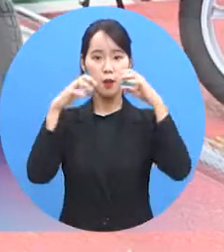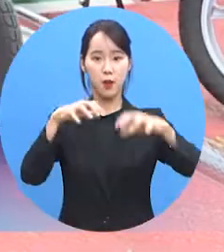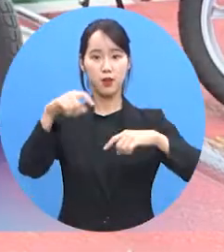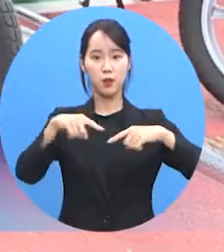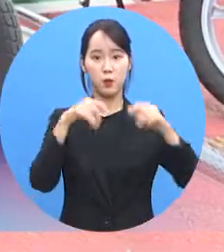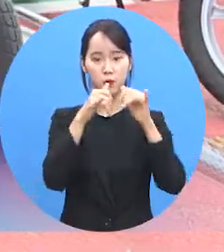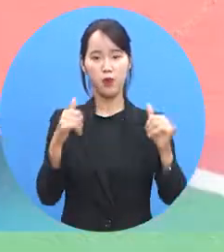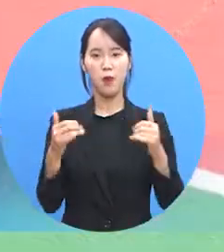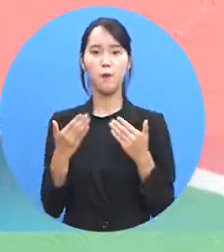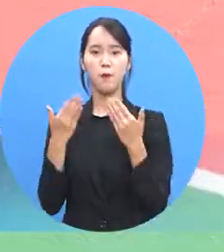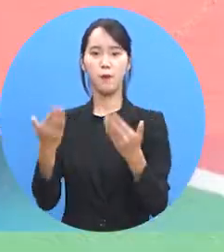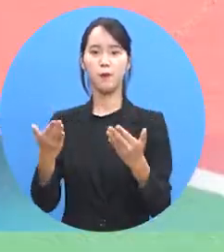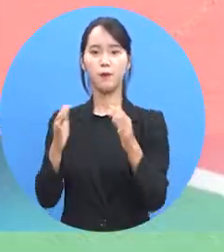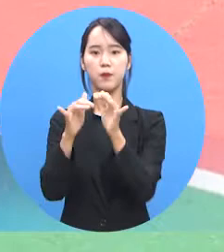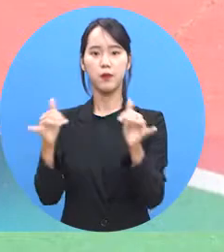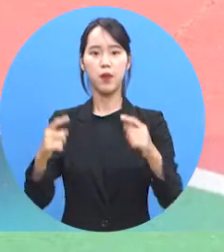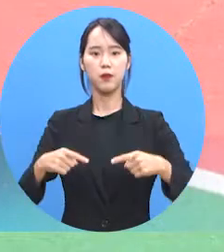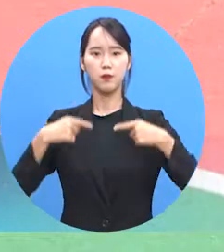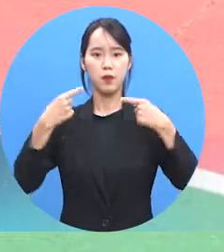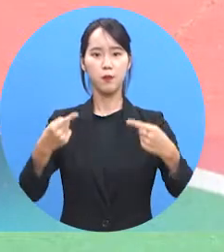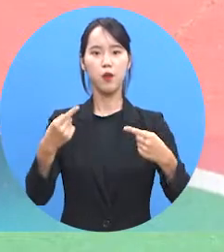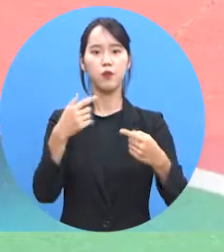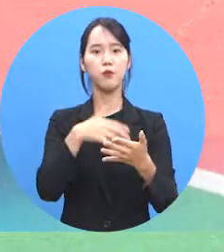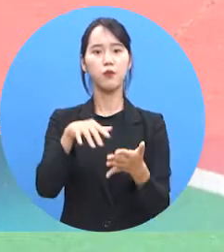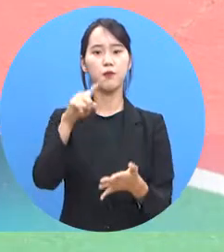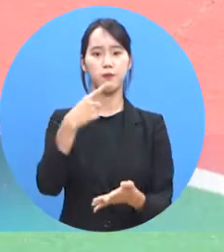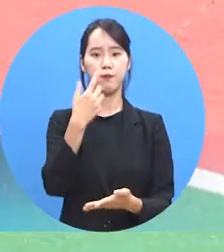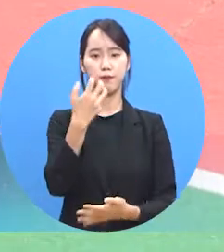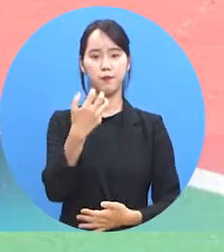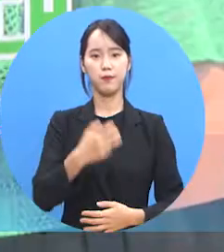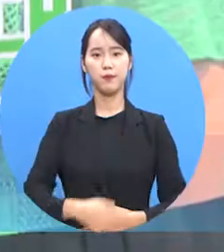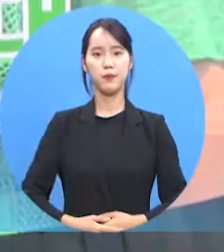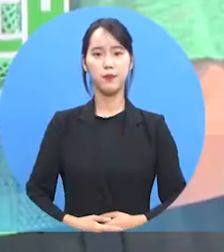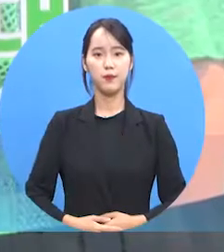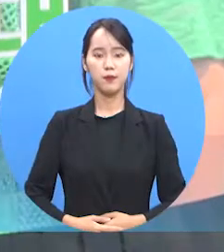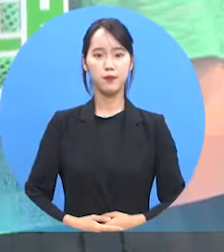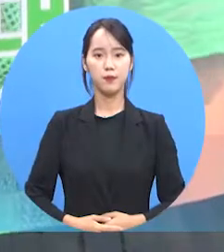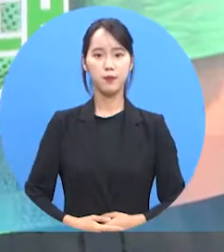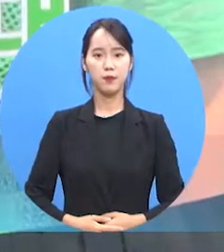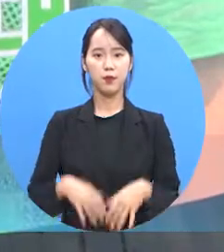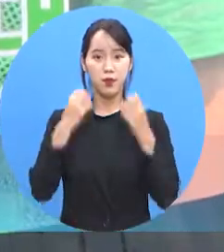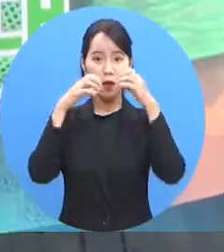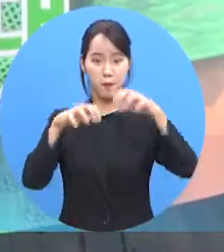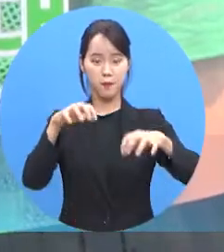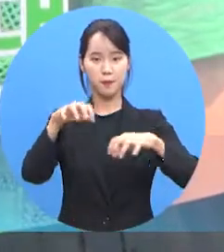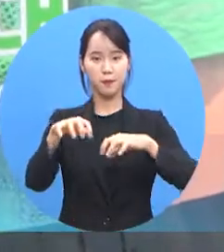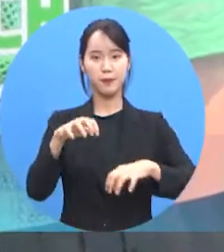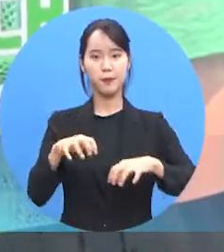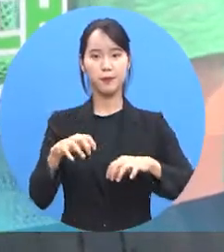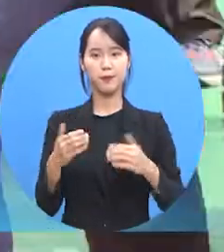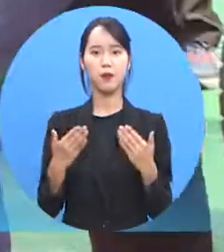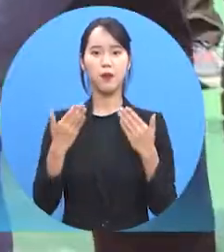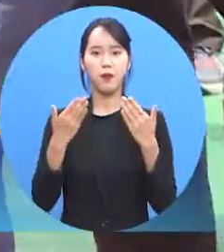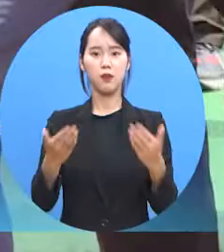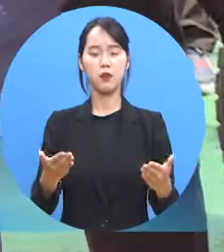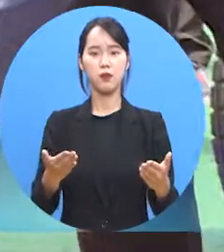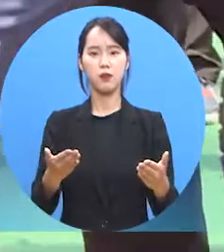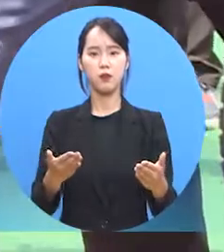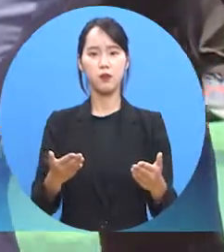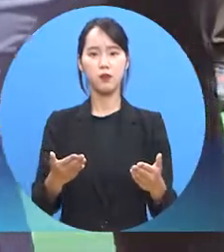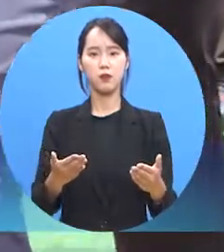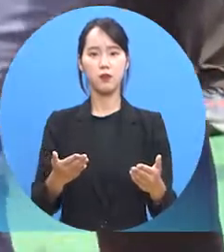동대문구 지역 내 새마을 지도자와 방역봉사대원 등 180여 명이 참석했습니다. 새마을운동 동대문지구회